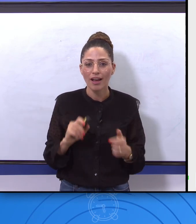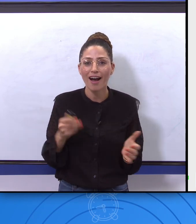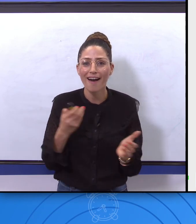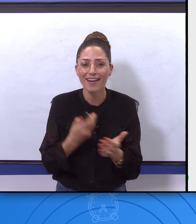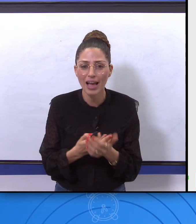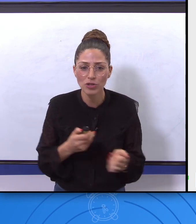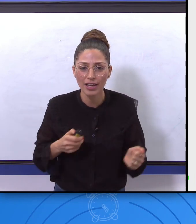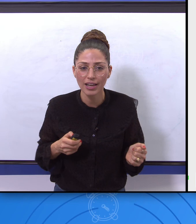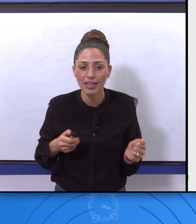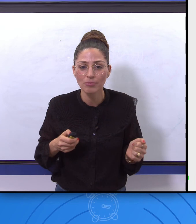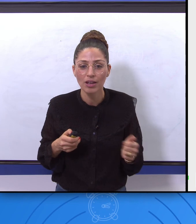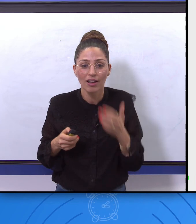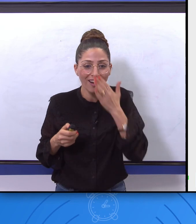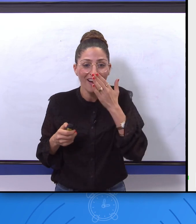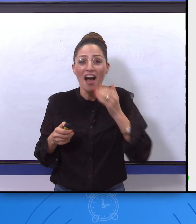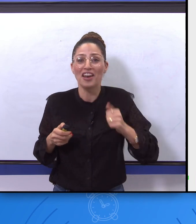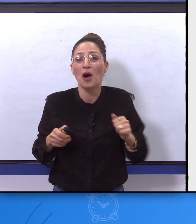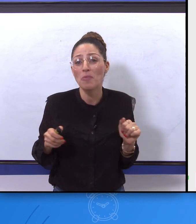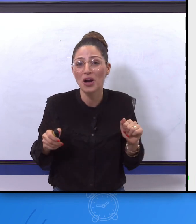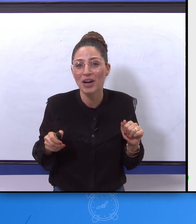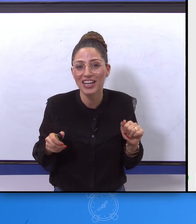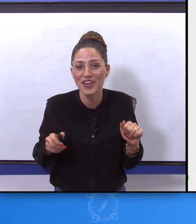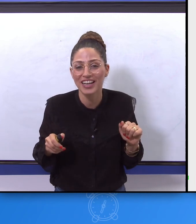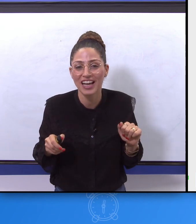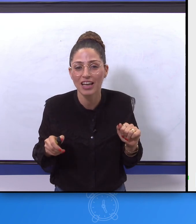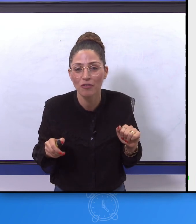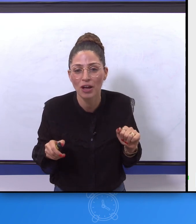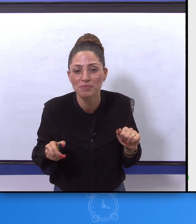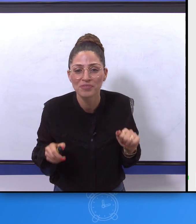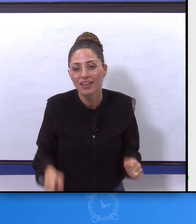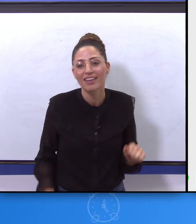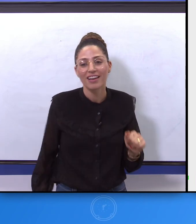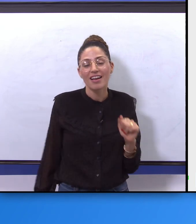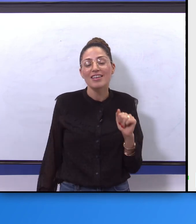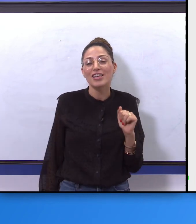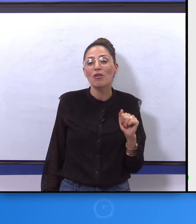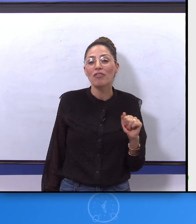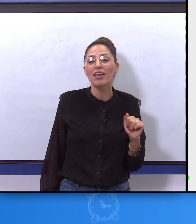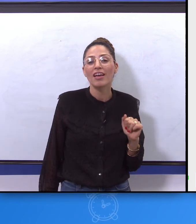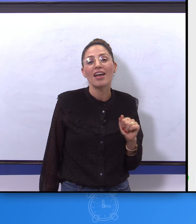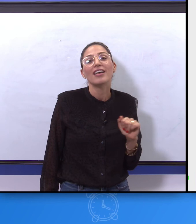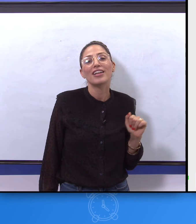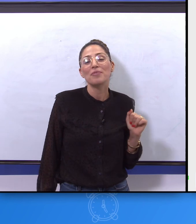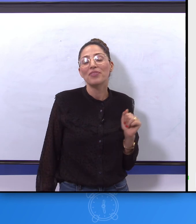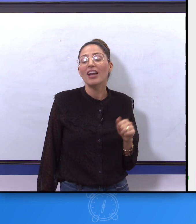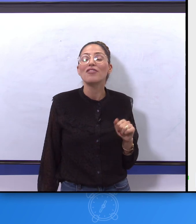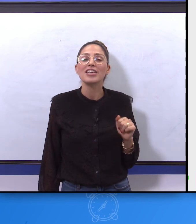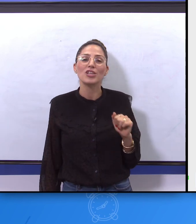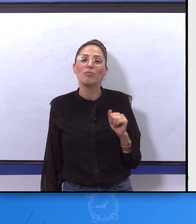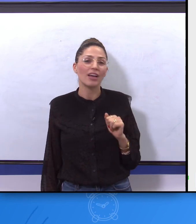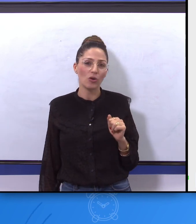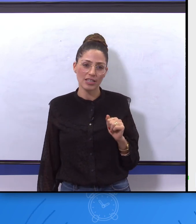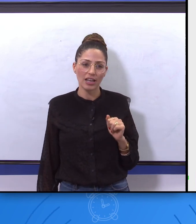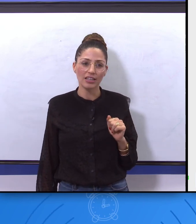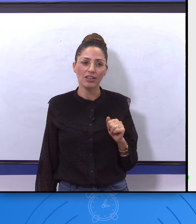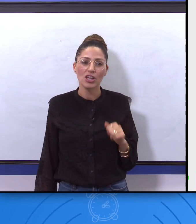שמאל, הרגליים של הילדים. אני רואה פה גם רגל של ילדה יחפה. איזה יופי. ילדים, לפני